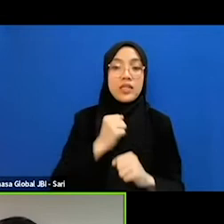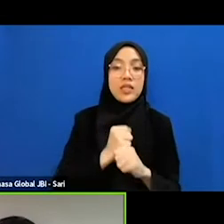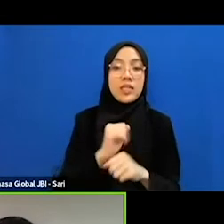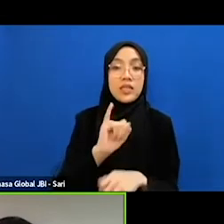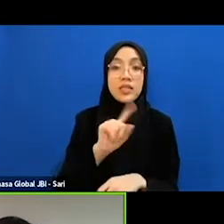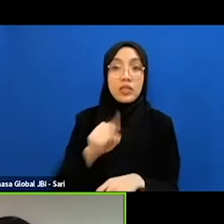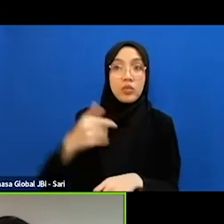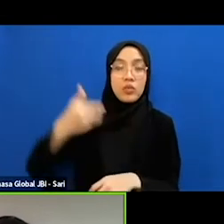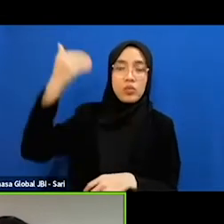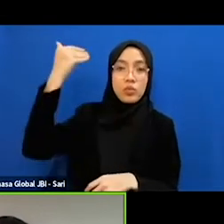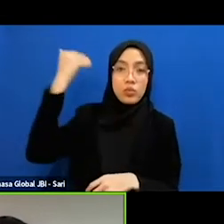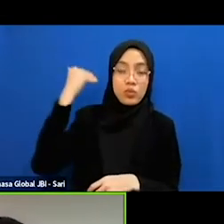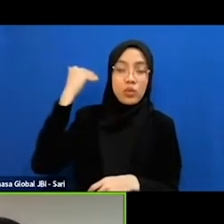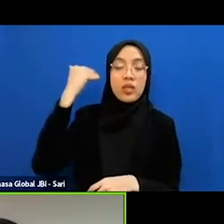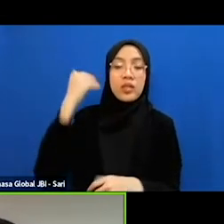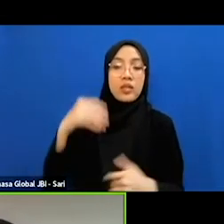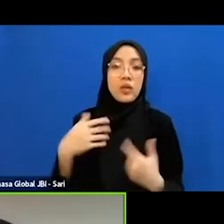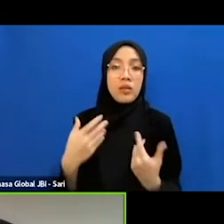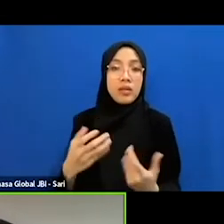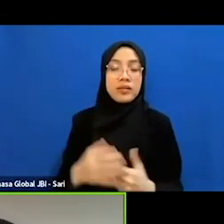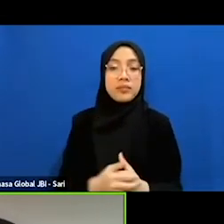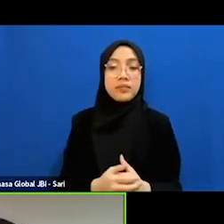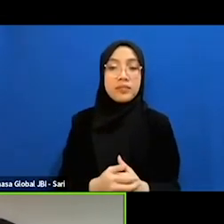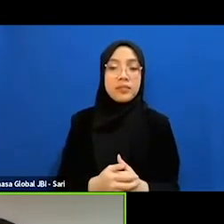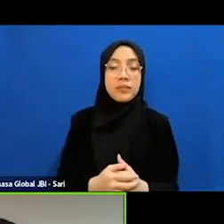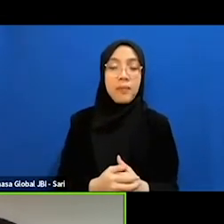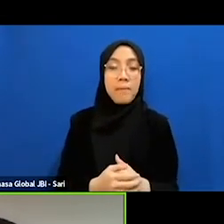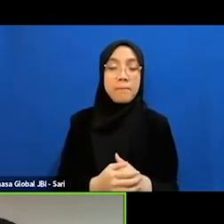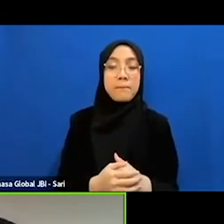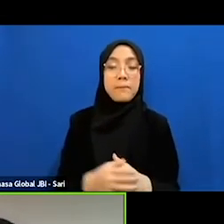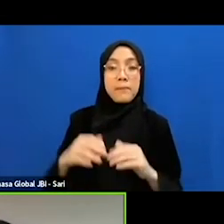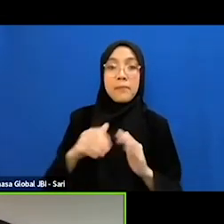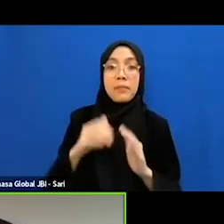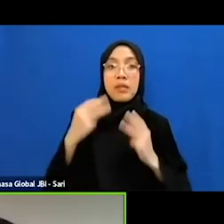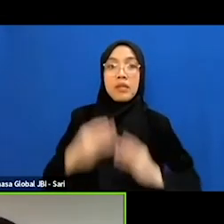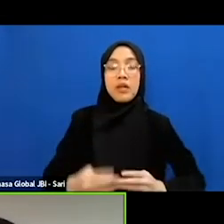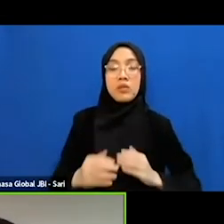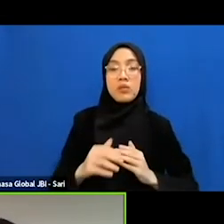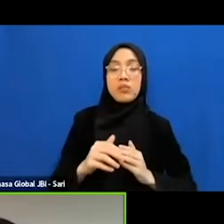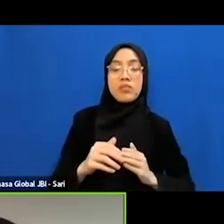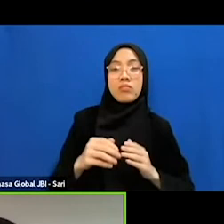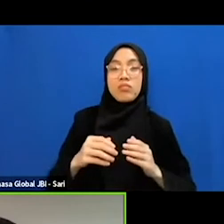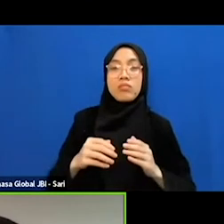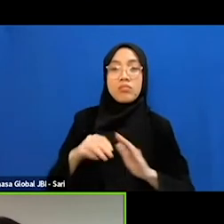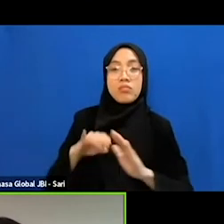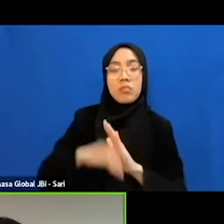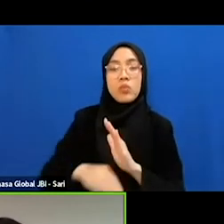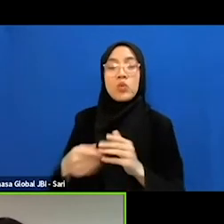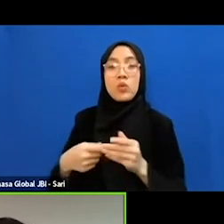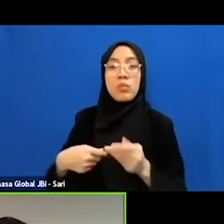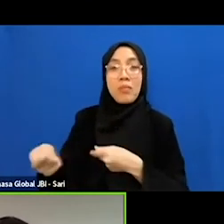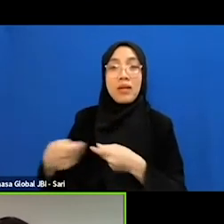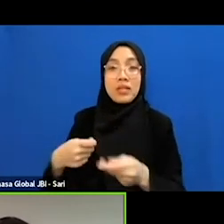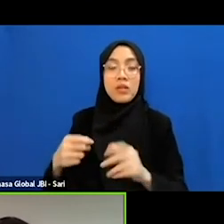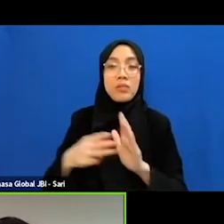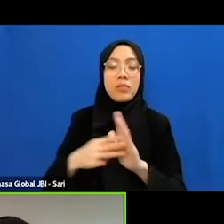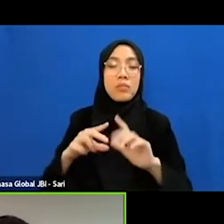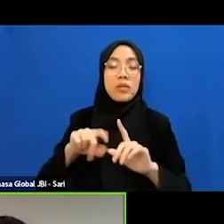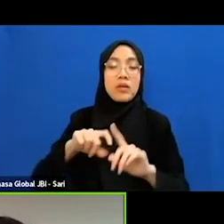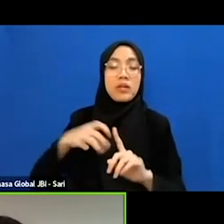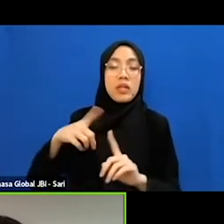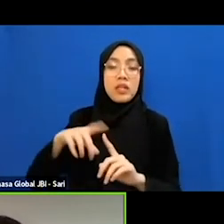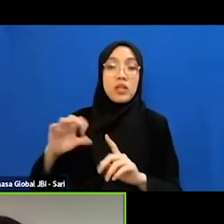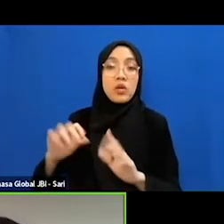pada waktu itu yaitu marketo ndak itu harus ditangani tidak saja setelah